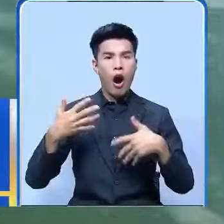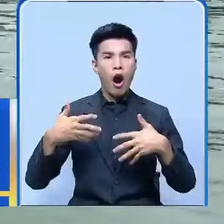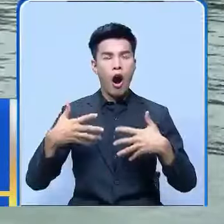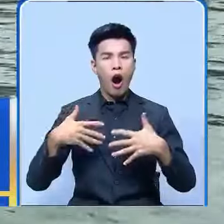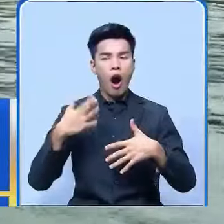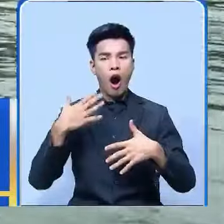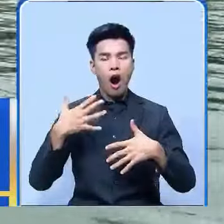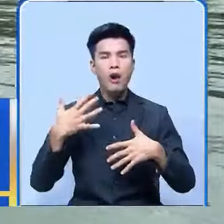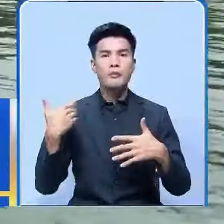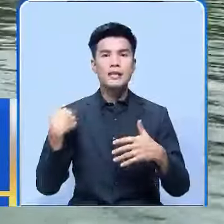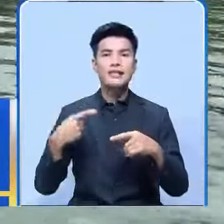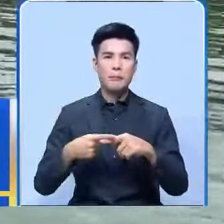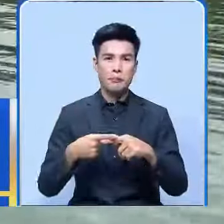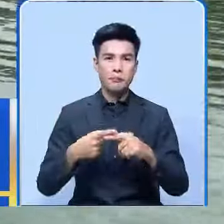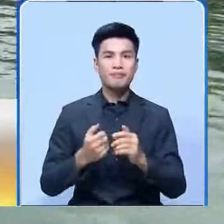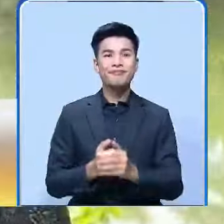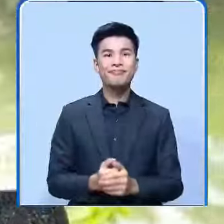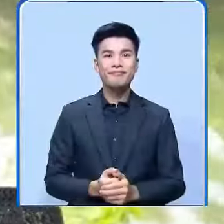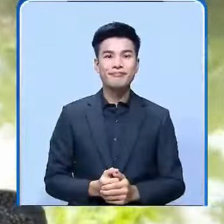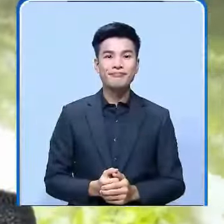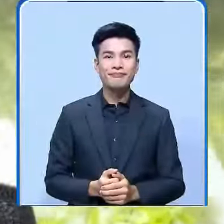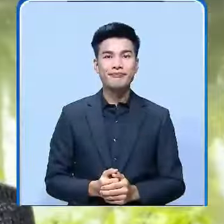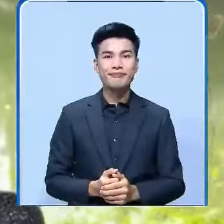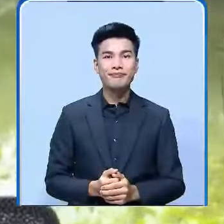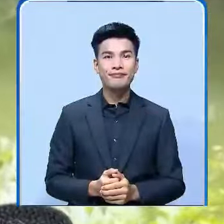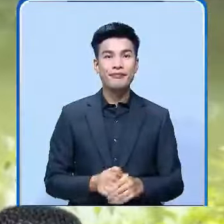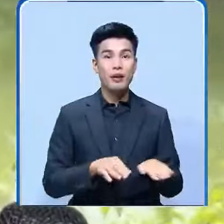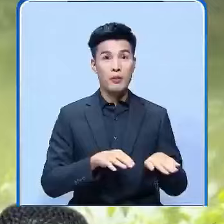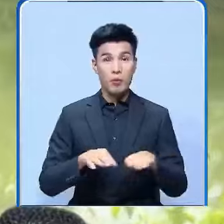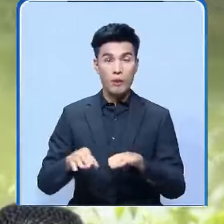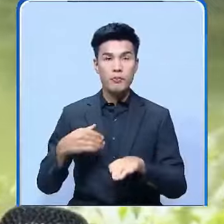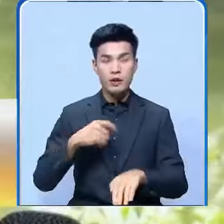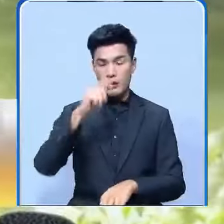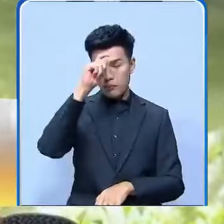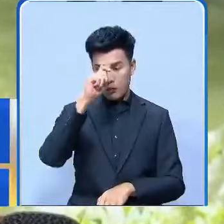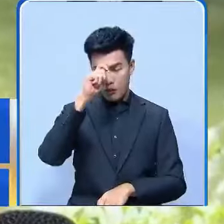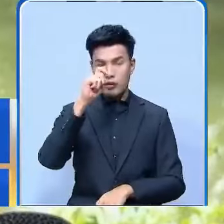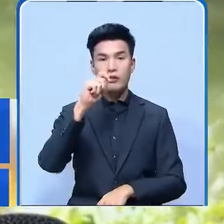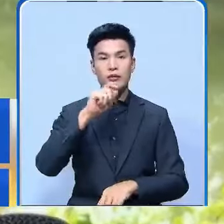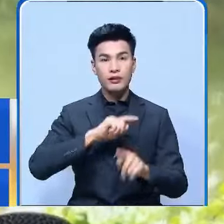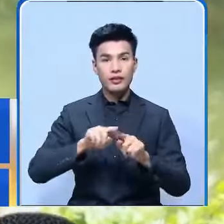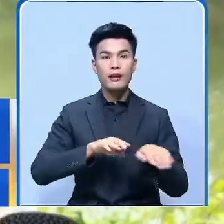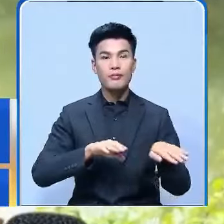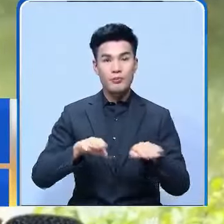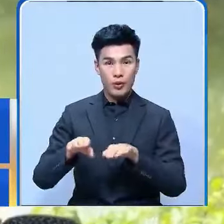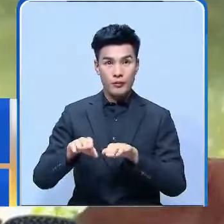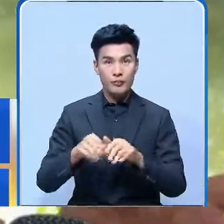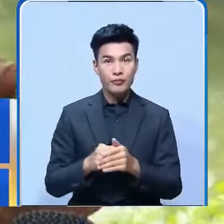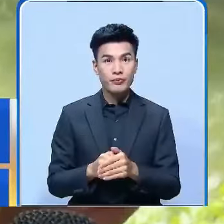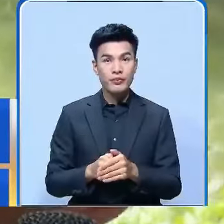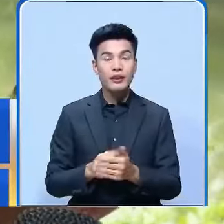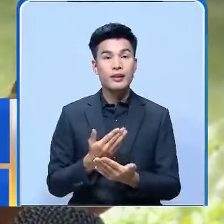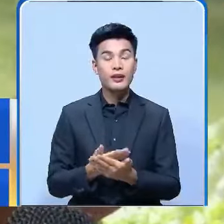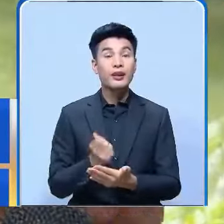เดี๋ยวจะบาดเจ็บกันได้ค่ะ ก็เตรียมตัวให้พร้อมครับมีหมวกมีอะไรมาพร้อมแล้วก็ขายจ่ายก็ค